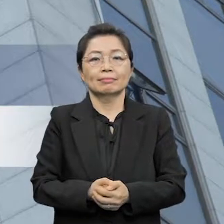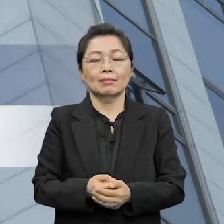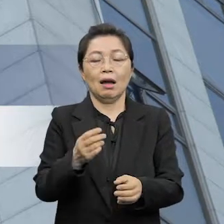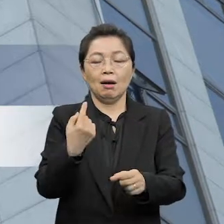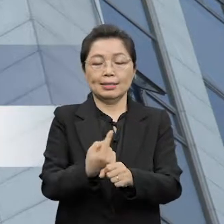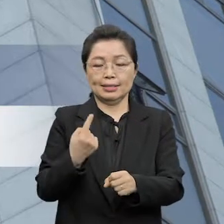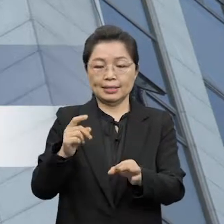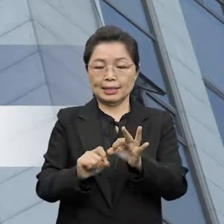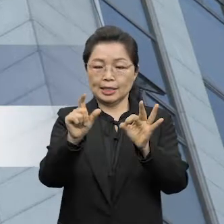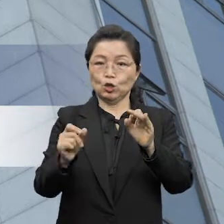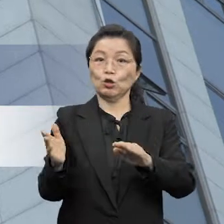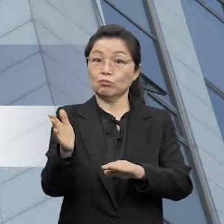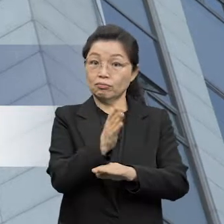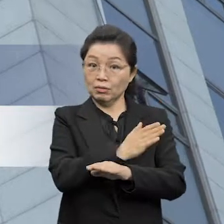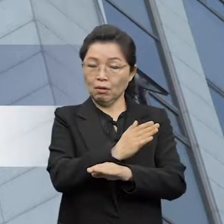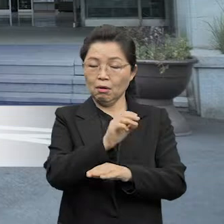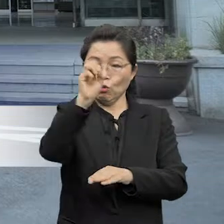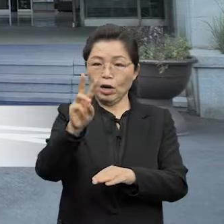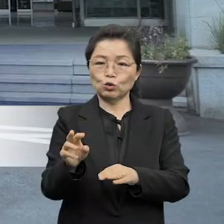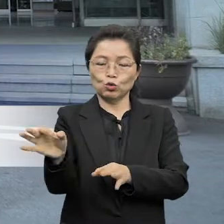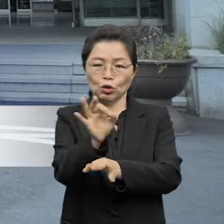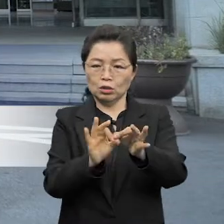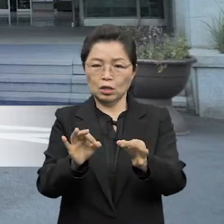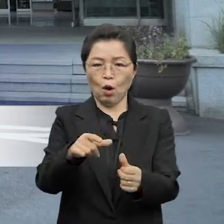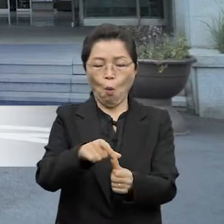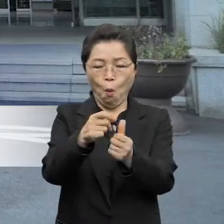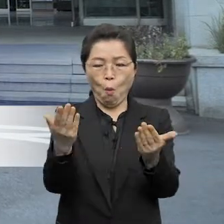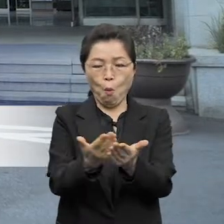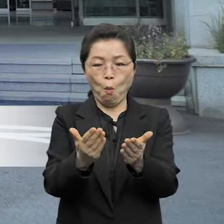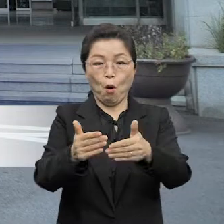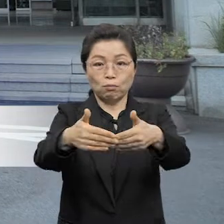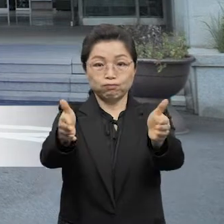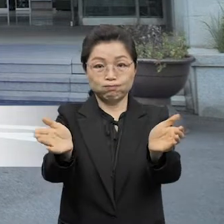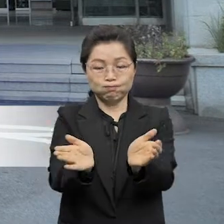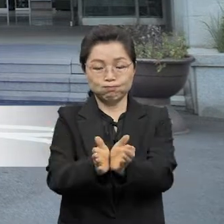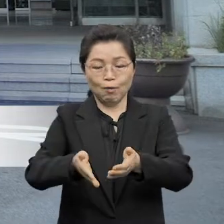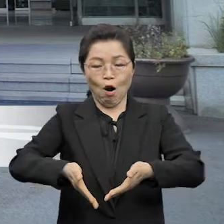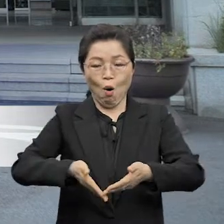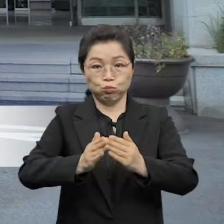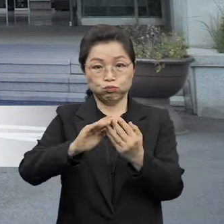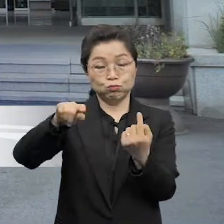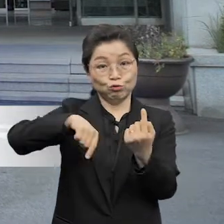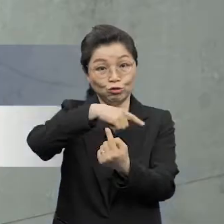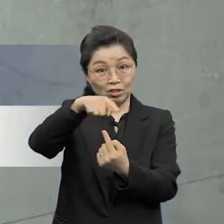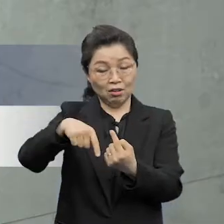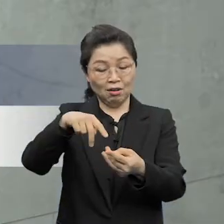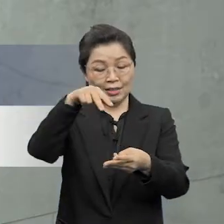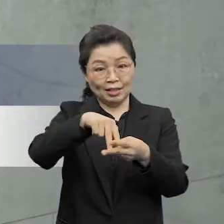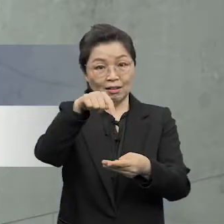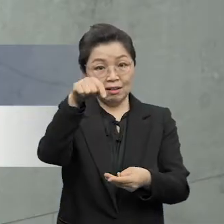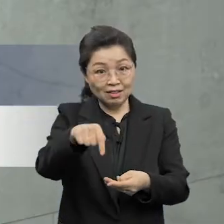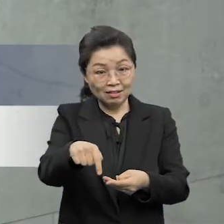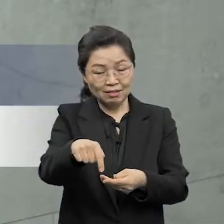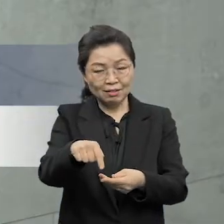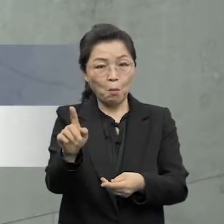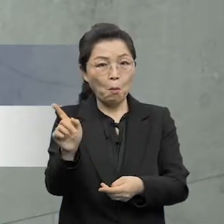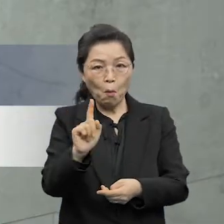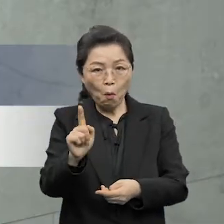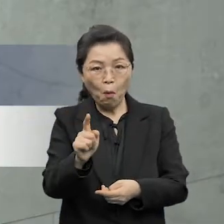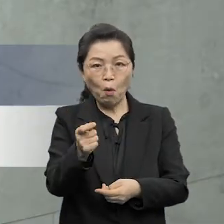광주시가 지난해 10월부터 재단법인 광주경제고용진흥원에 설치 운영 중인 광주 소상공인